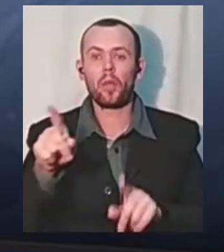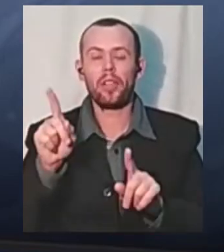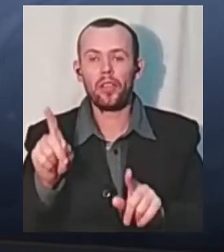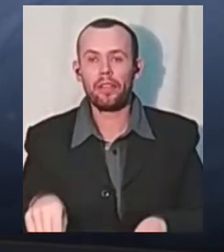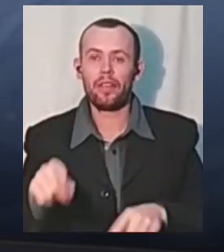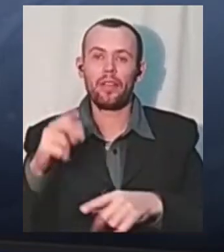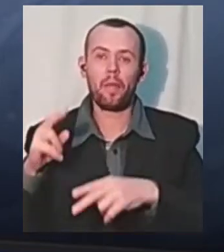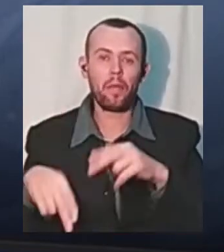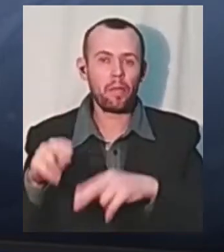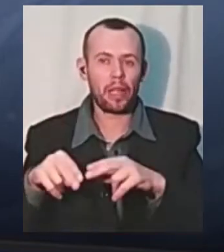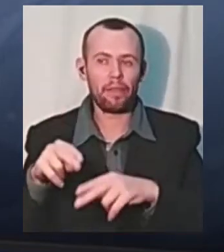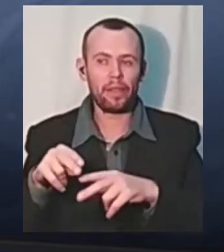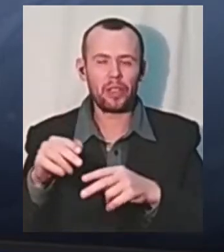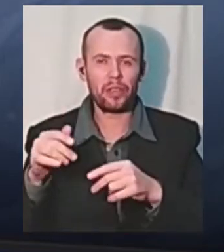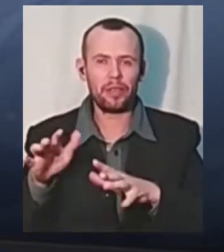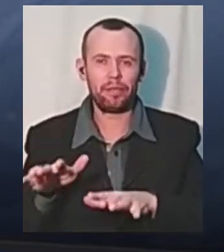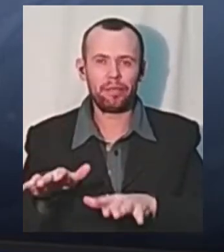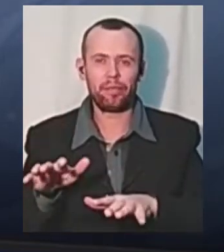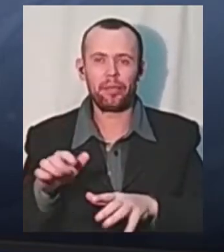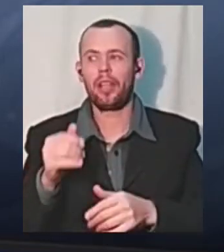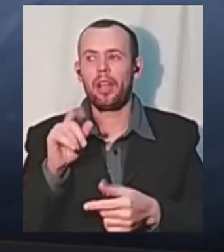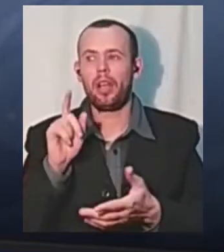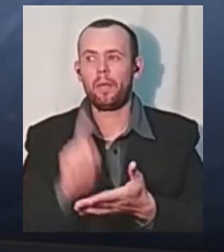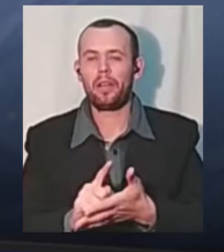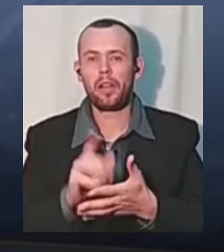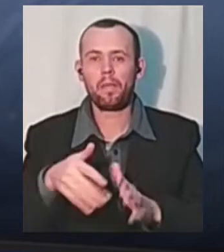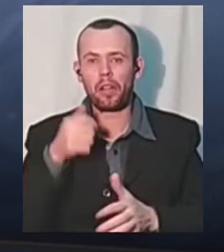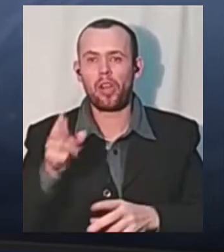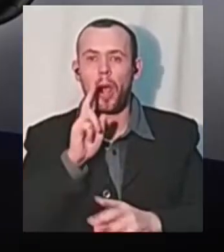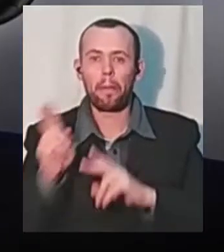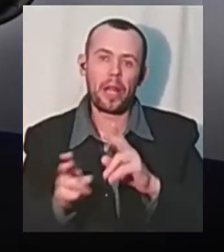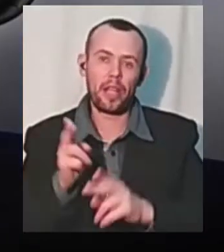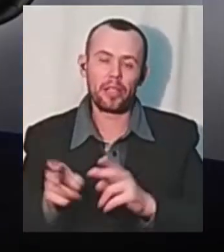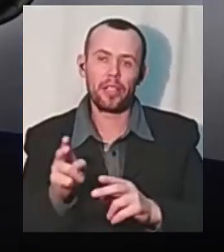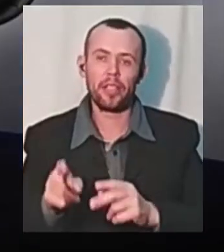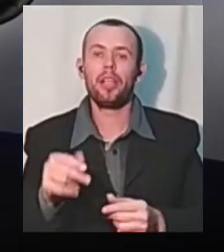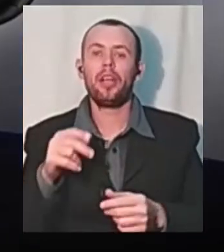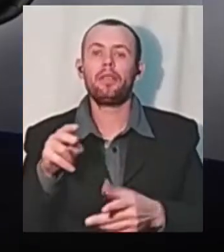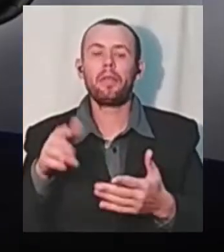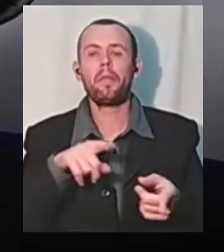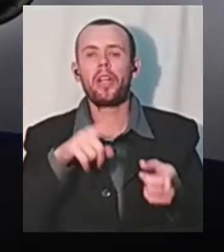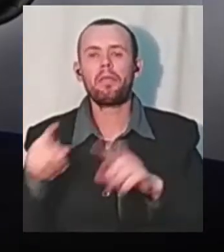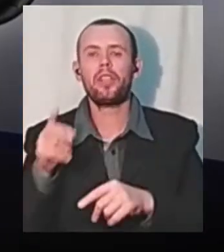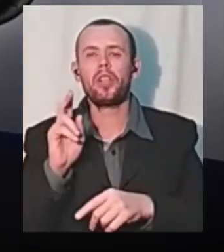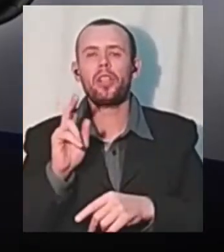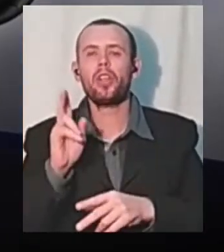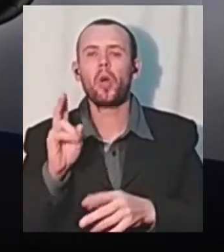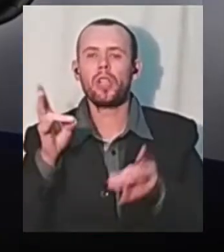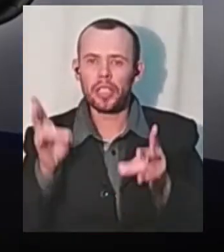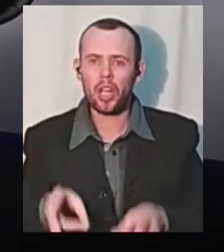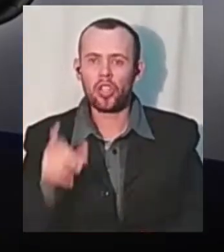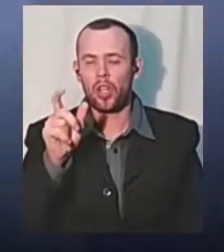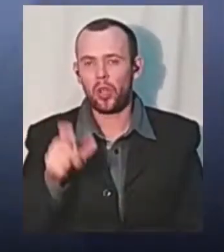і відзиви, і мають подавати апеляцію. Значить, Дмитро, перейдемо до тих випадків, де страждає людина і, власне,